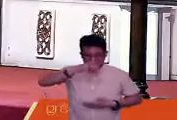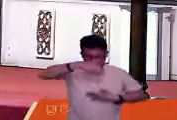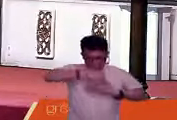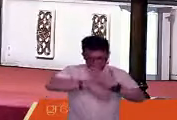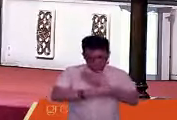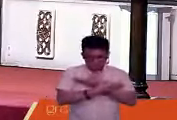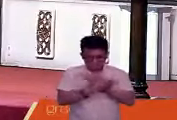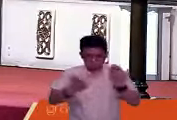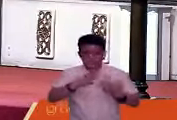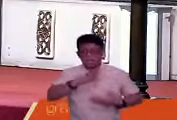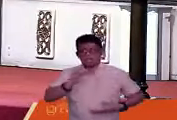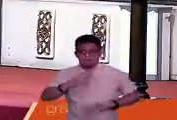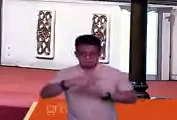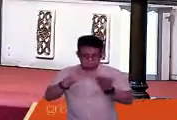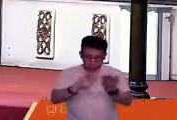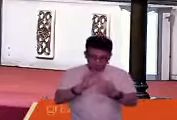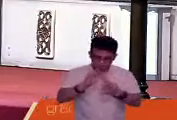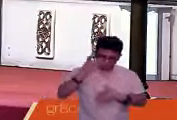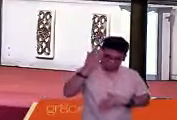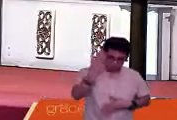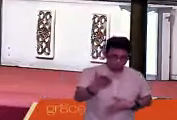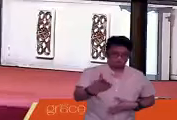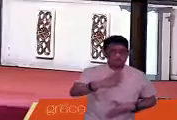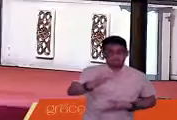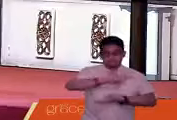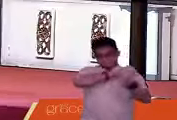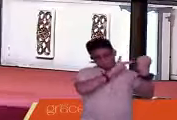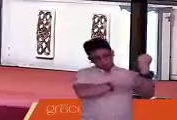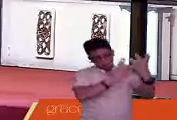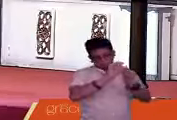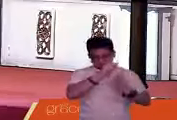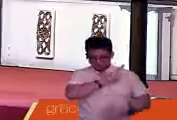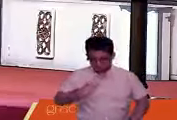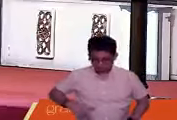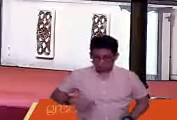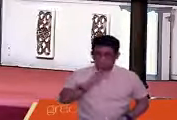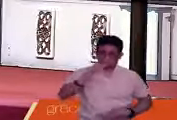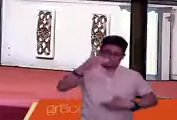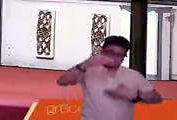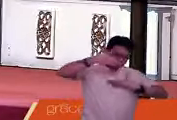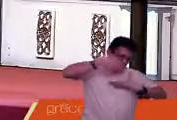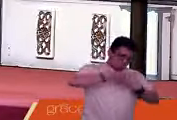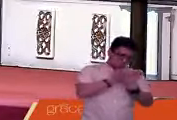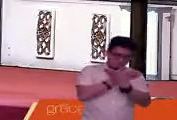ang Ginoo is a part of you, the power of the Lord will be in